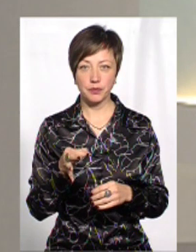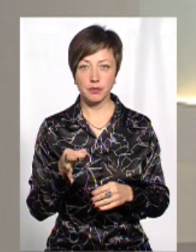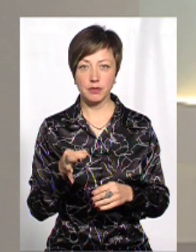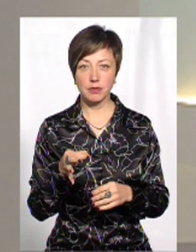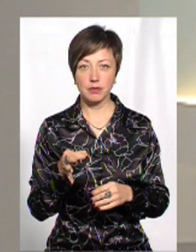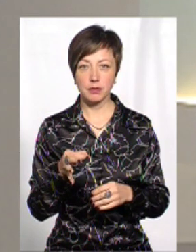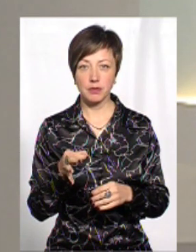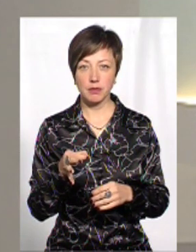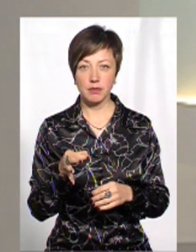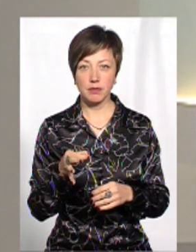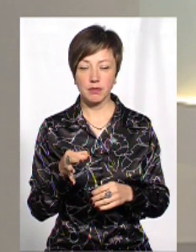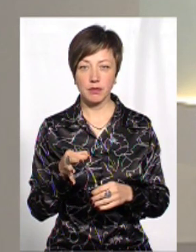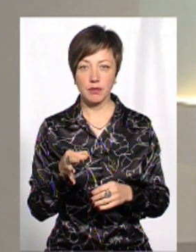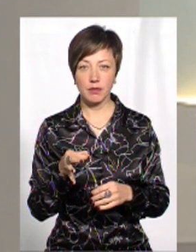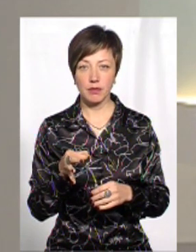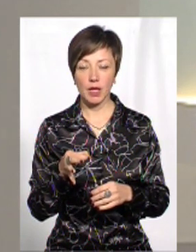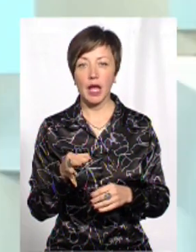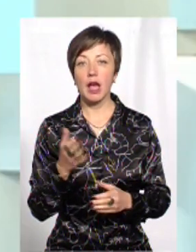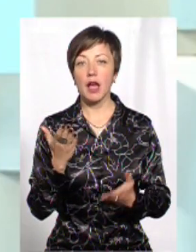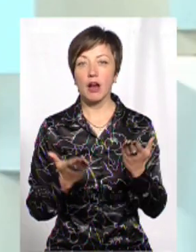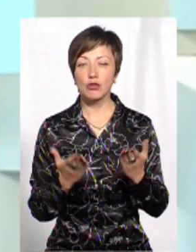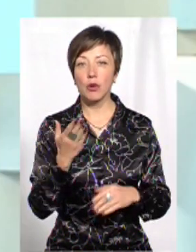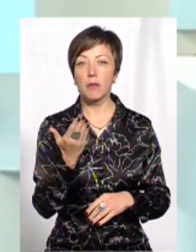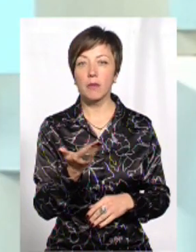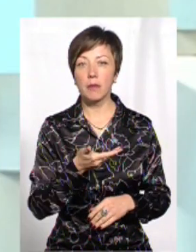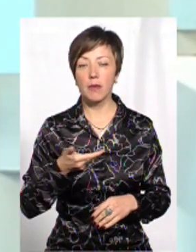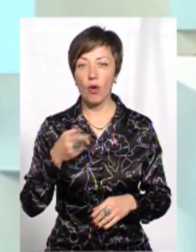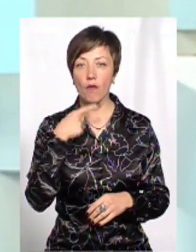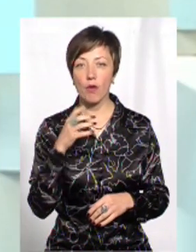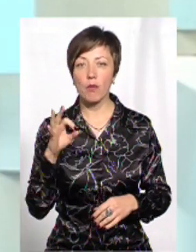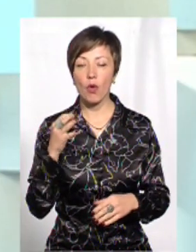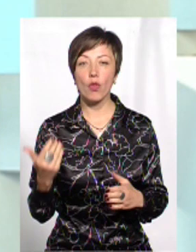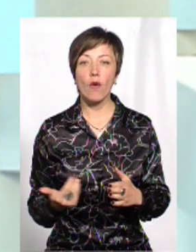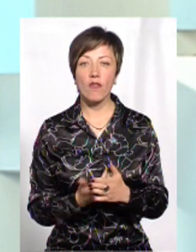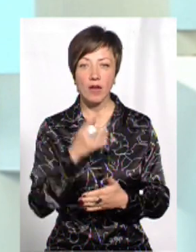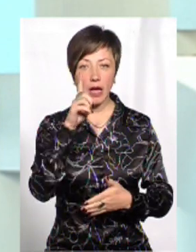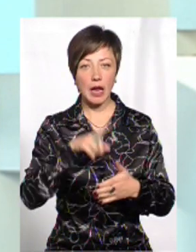говоримо, власне, про нові релігійні рухи, які